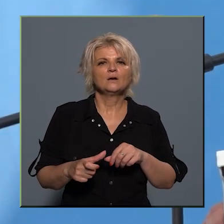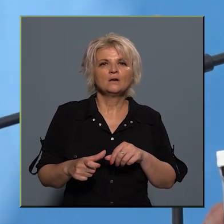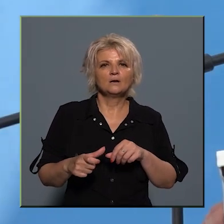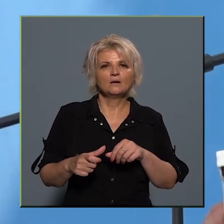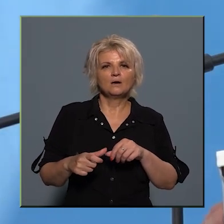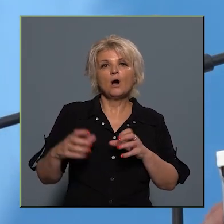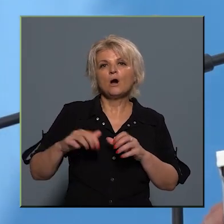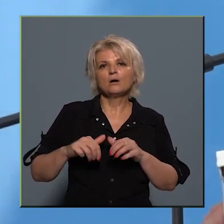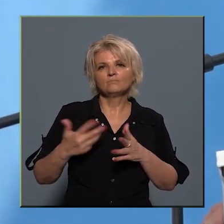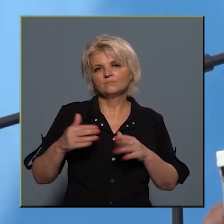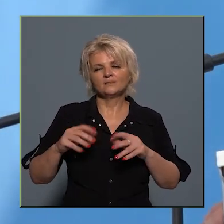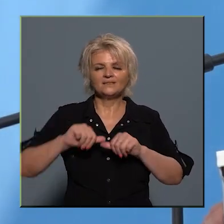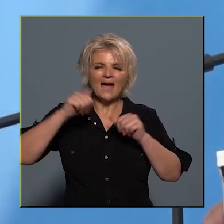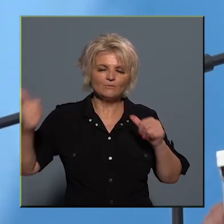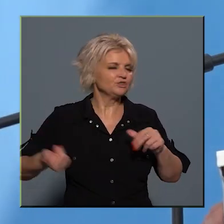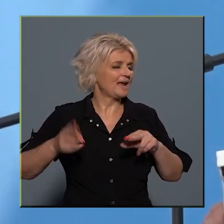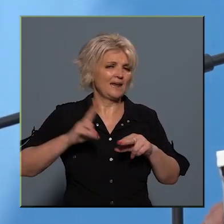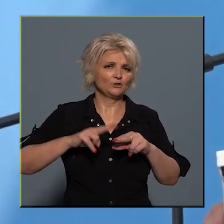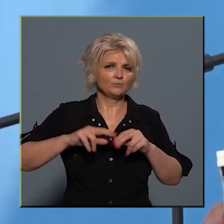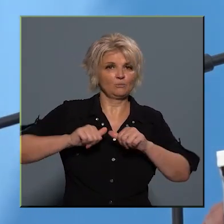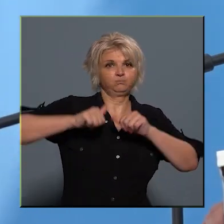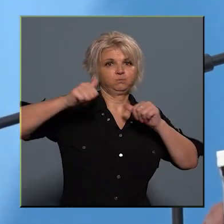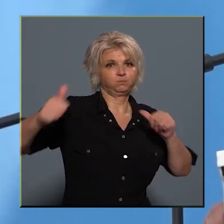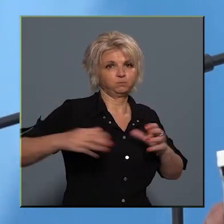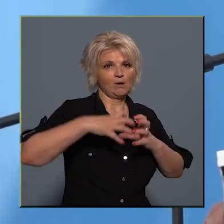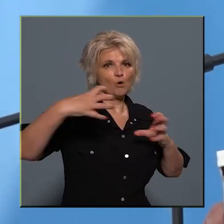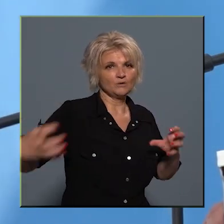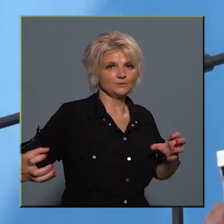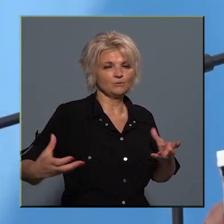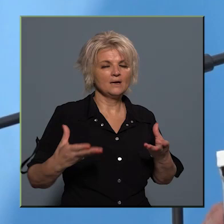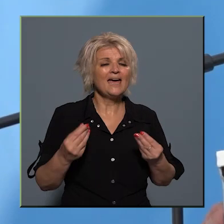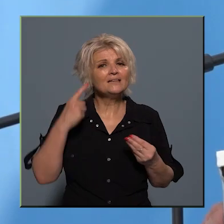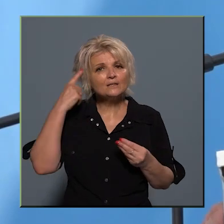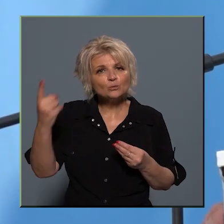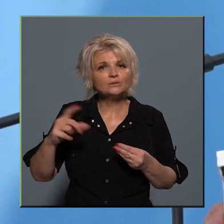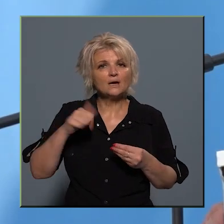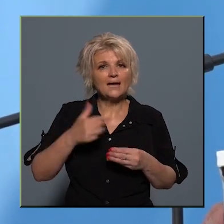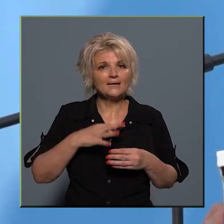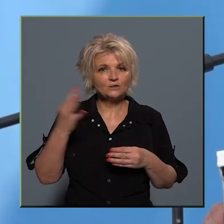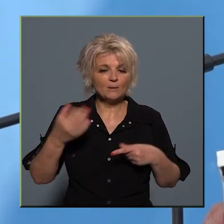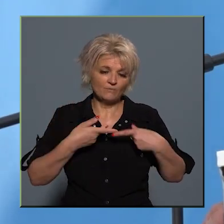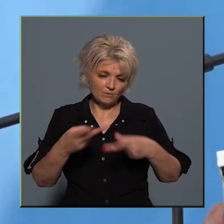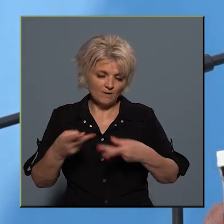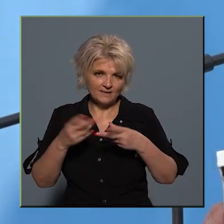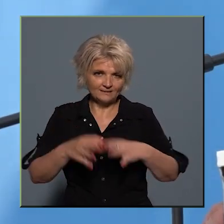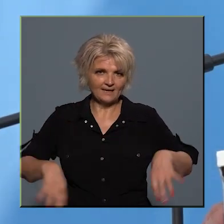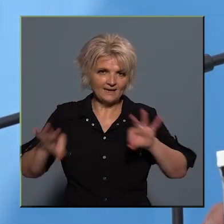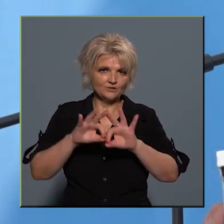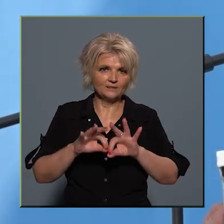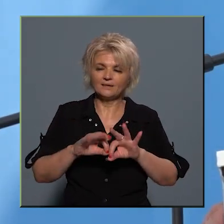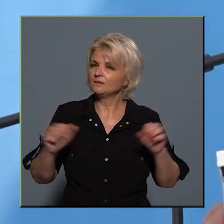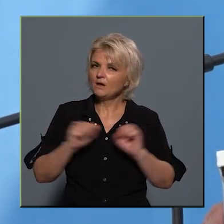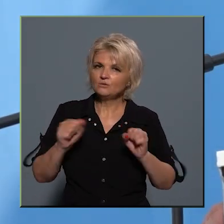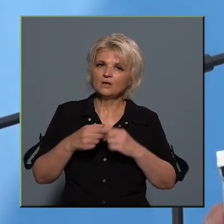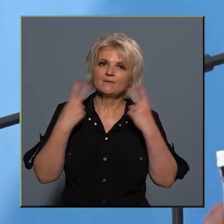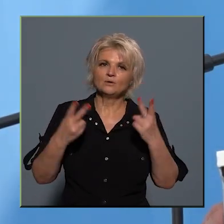tehát ennyit képesek egy adott nap fuvarfeladatként teljesíteni. Illetve, ami még nagyon fontos, hogy az